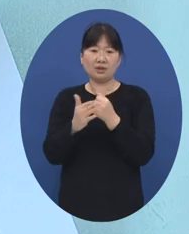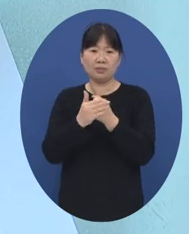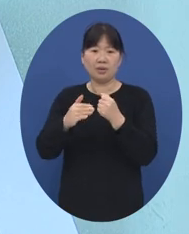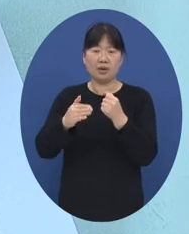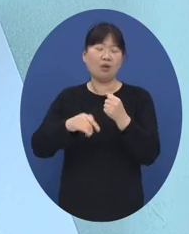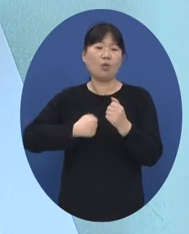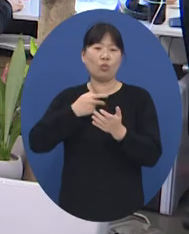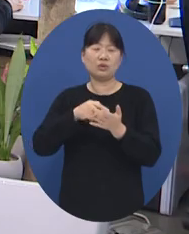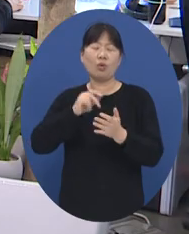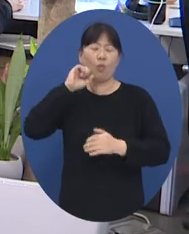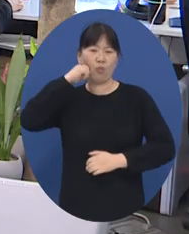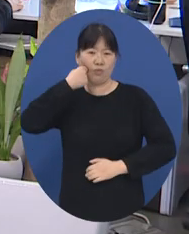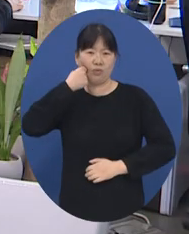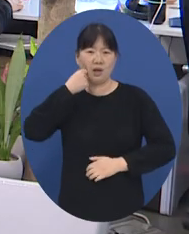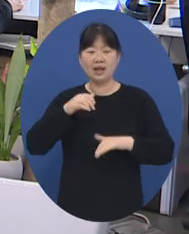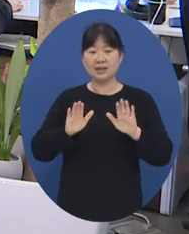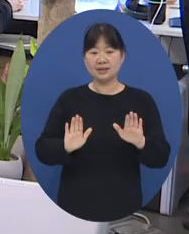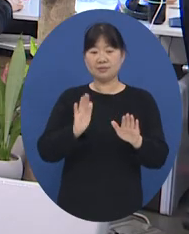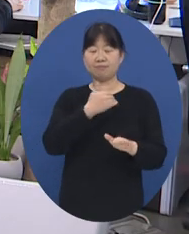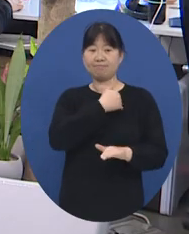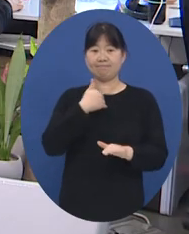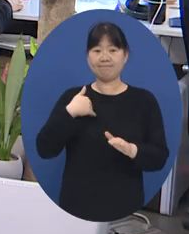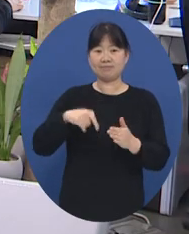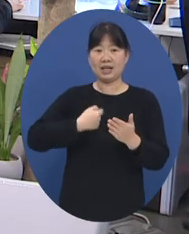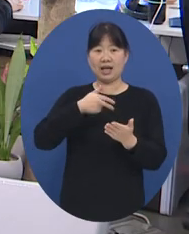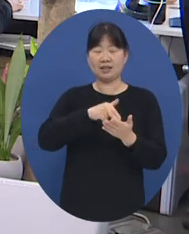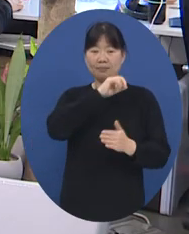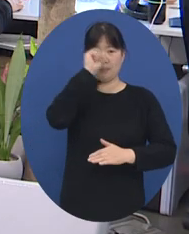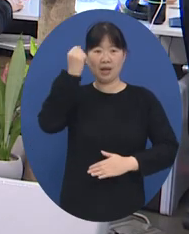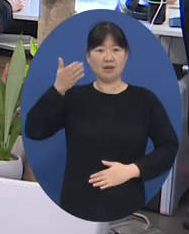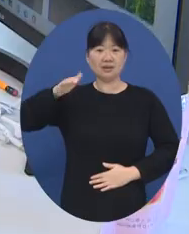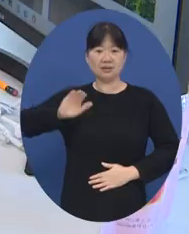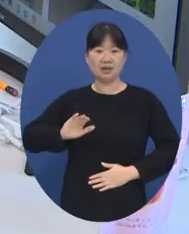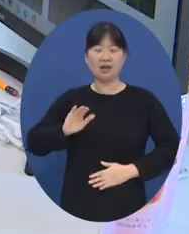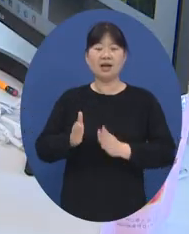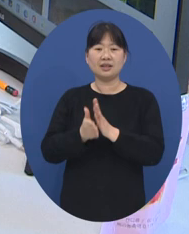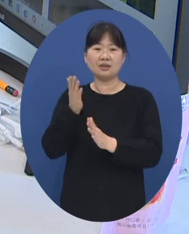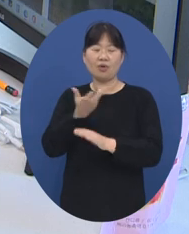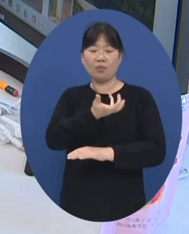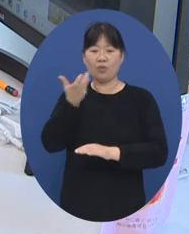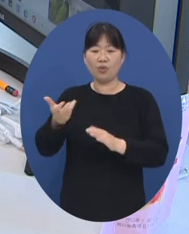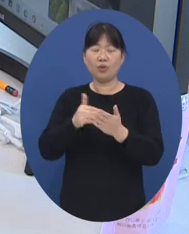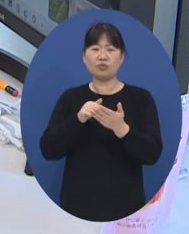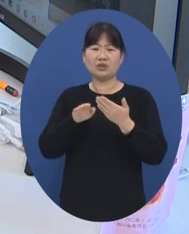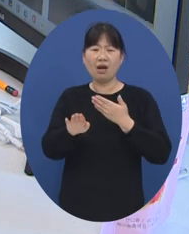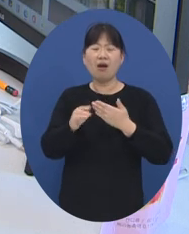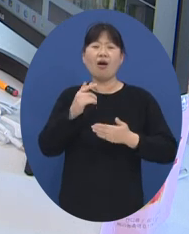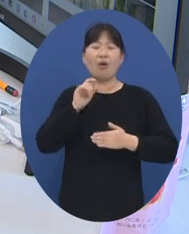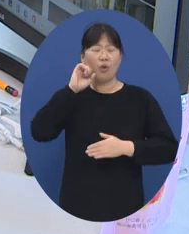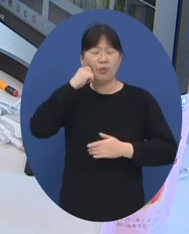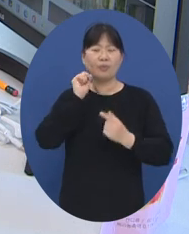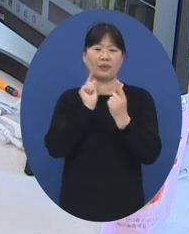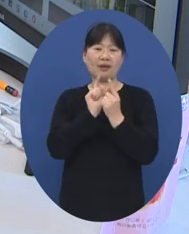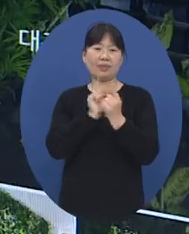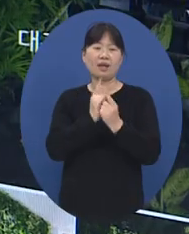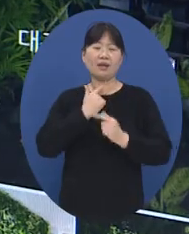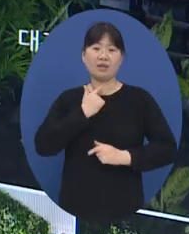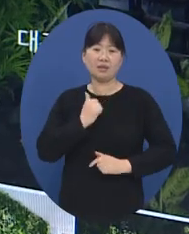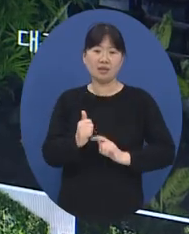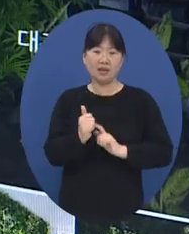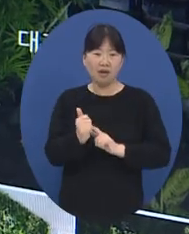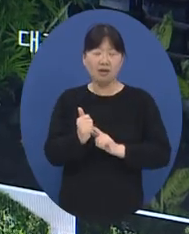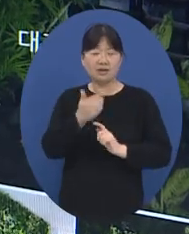큰게 현실. 지금은 어엿하게 자립에 성공했지만 시설 퇴소 후 실제 어려움을 겪었던